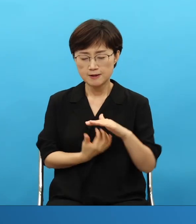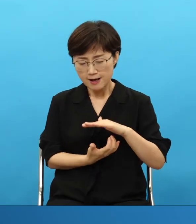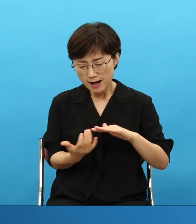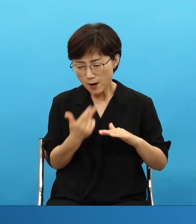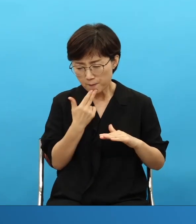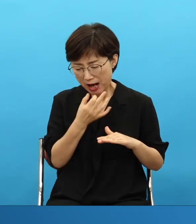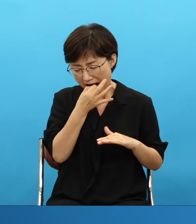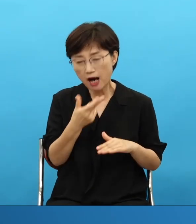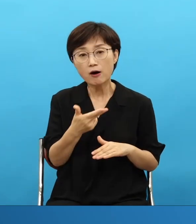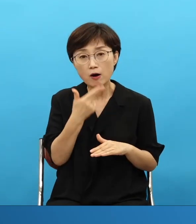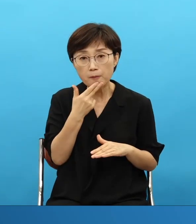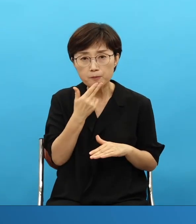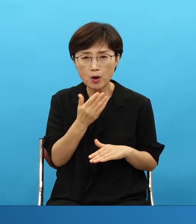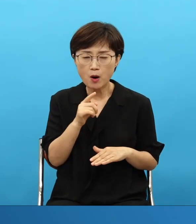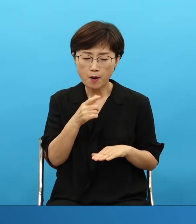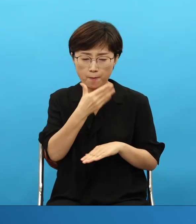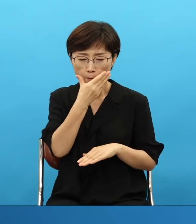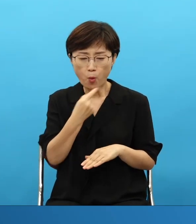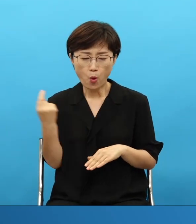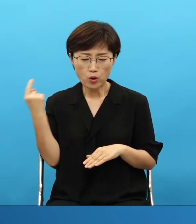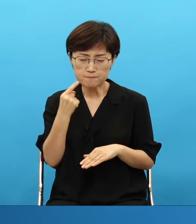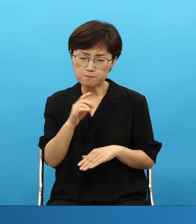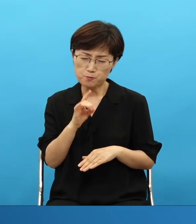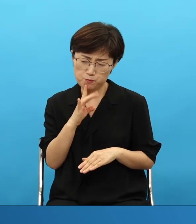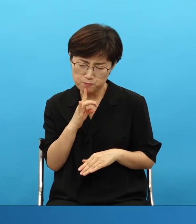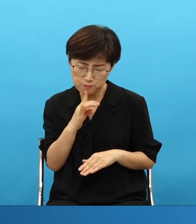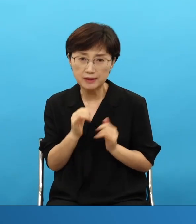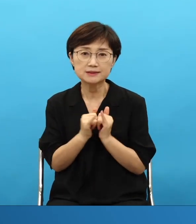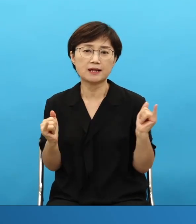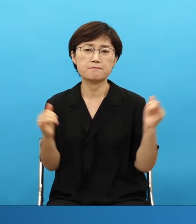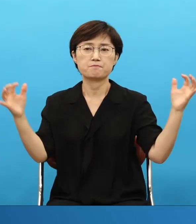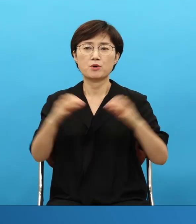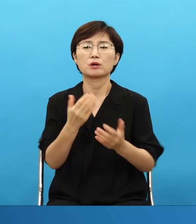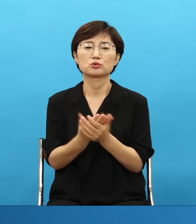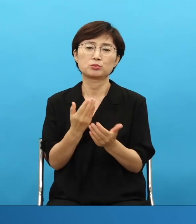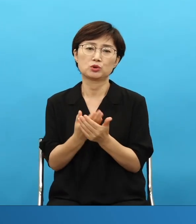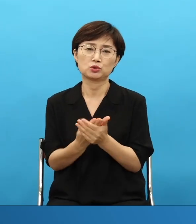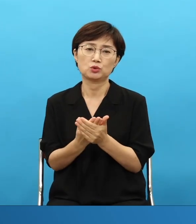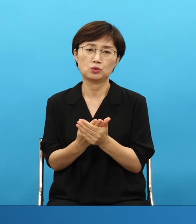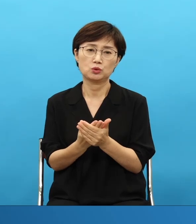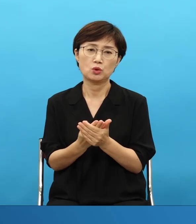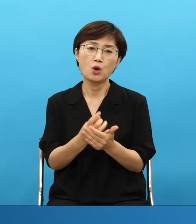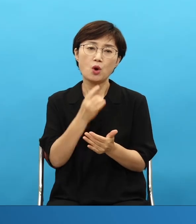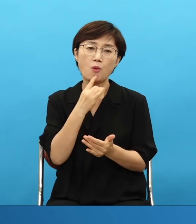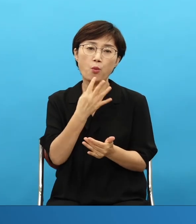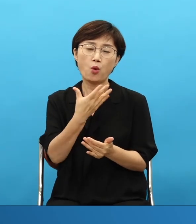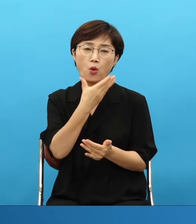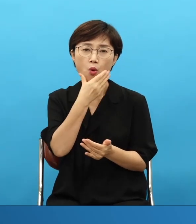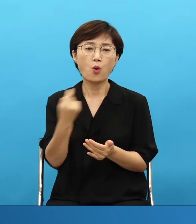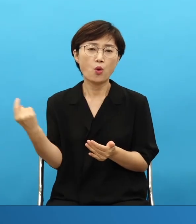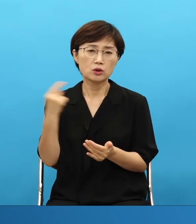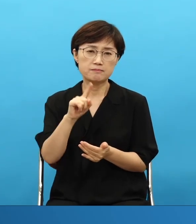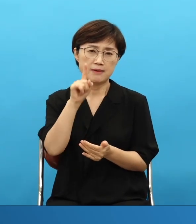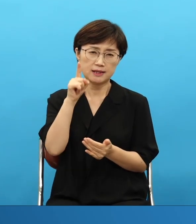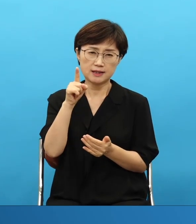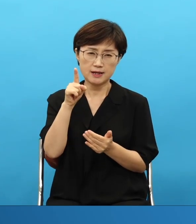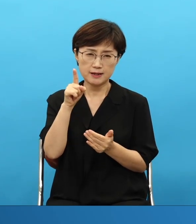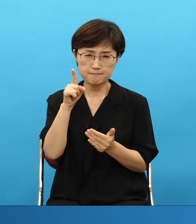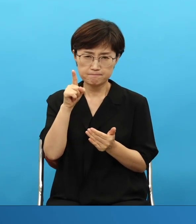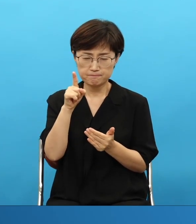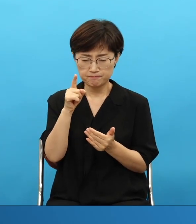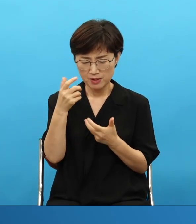없는 오직 복음하는 인재들을 불러 모아 주옵소서. 오직 복음밖에 모르는 인재들을